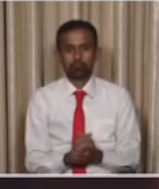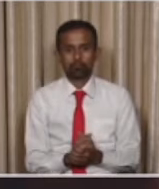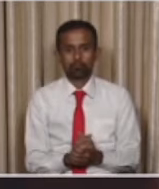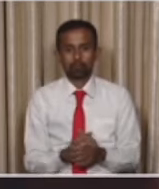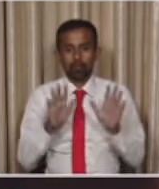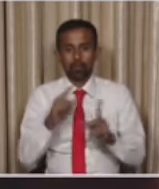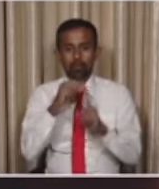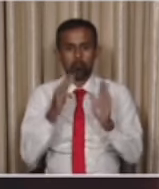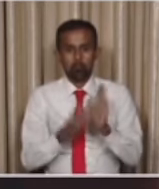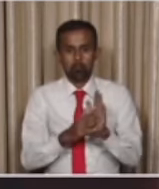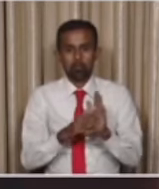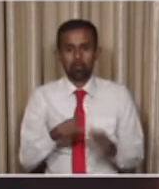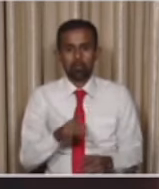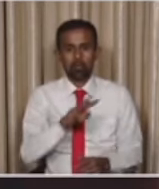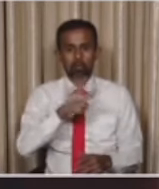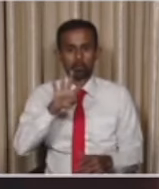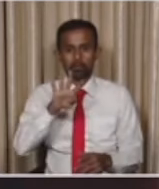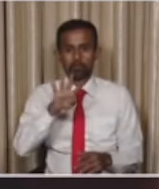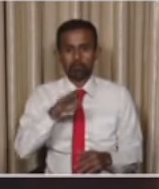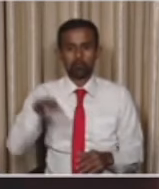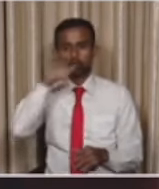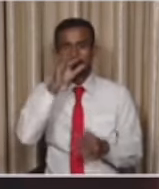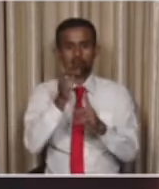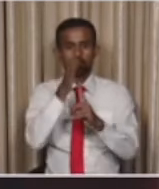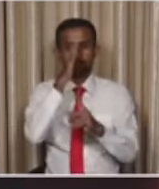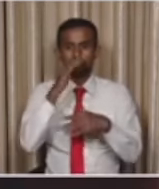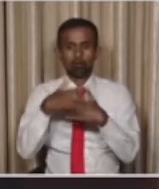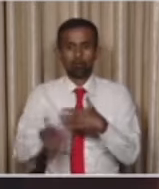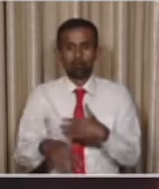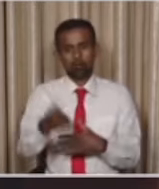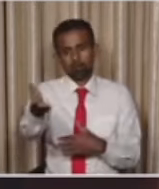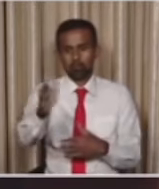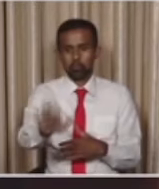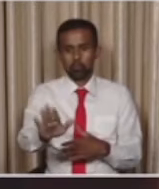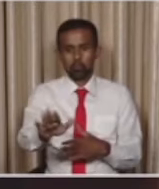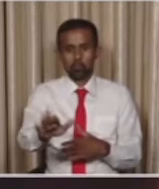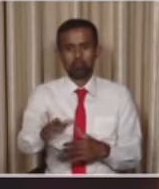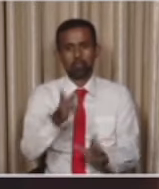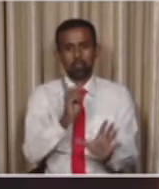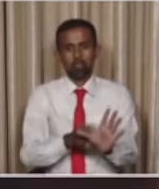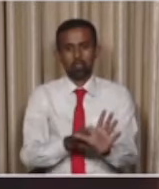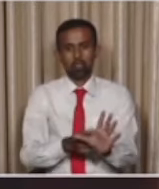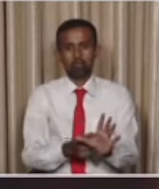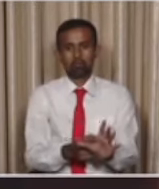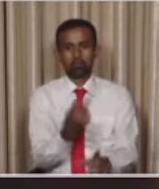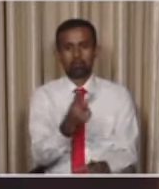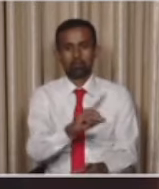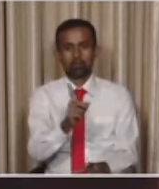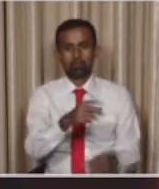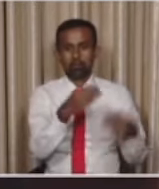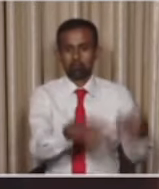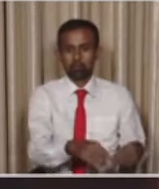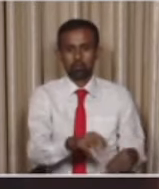මේ අගමැති වුණා 134යි ජනාධිපතිත් වුණා. ඔය පැත්තේ හිටියා නම් හැමදාම 2010